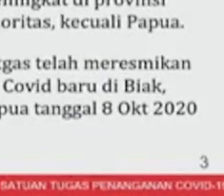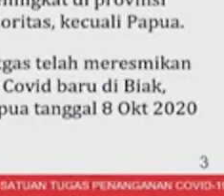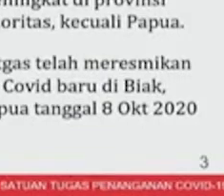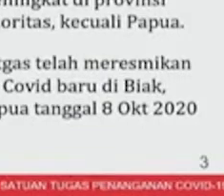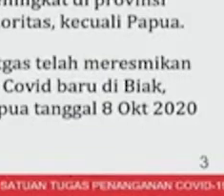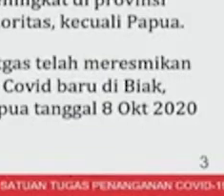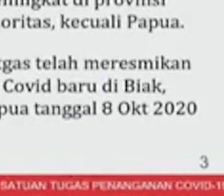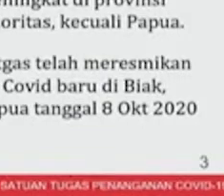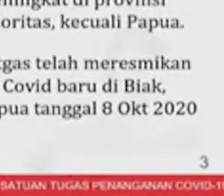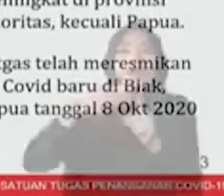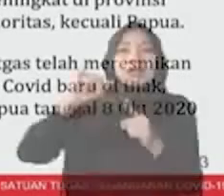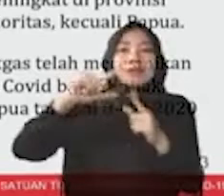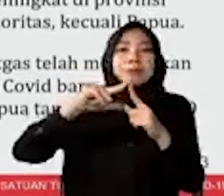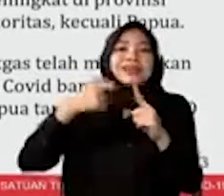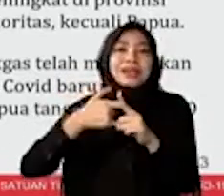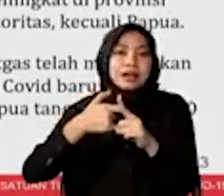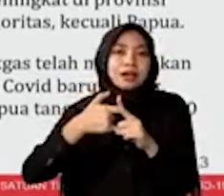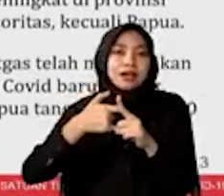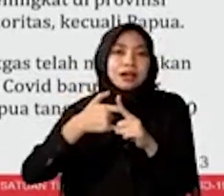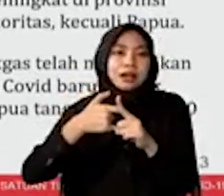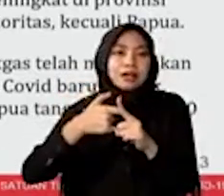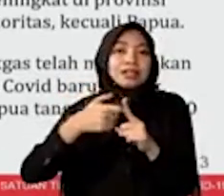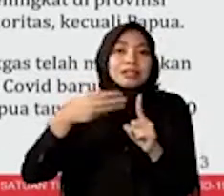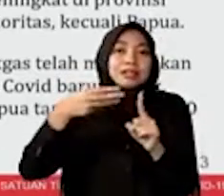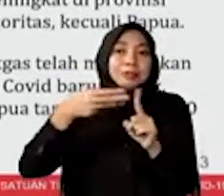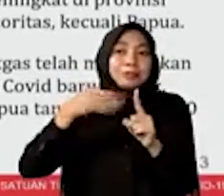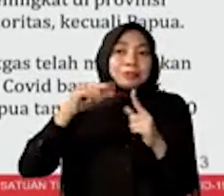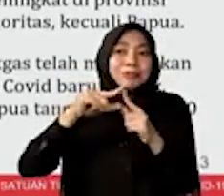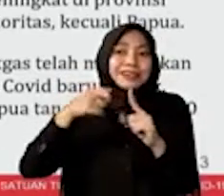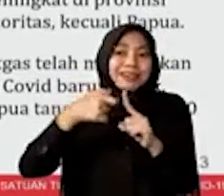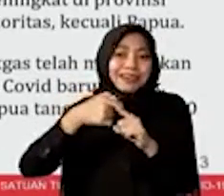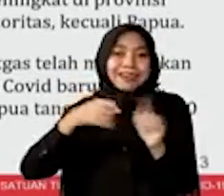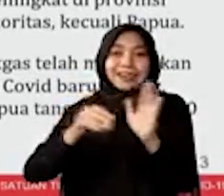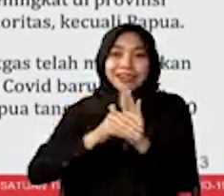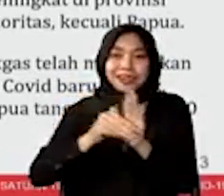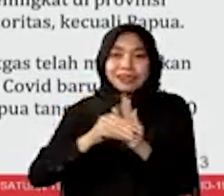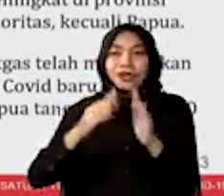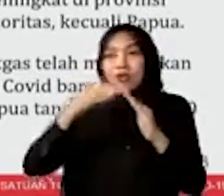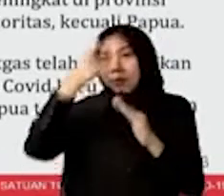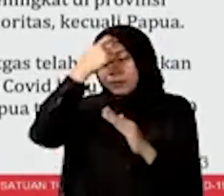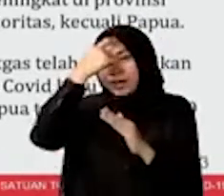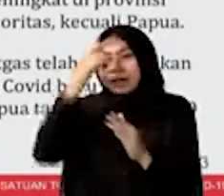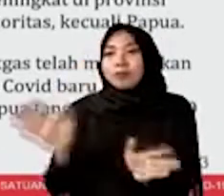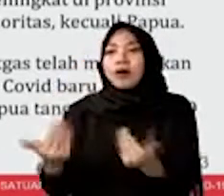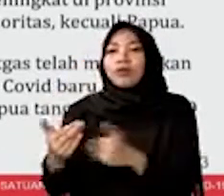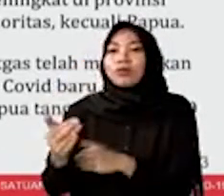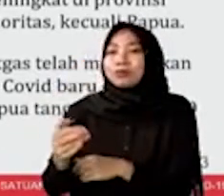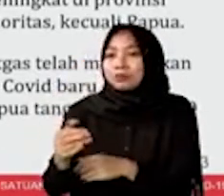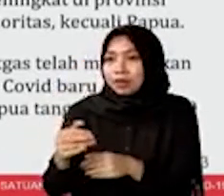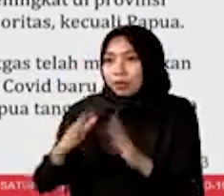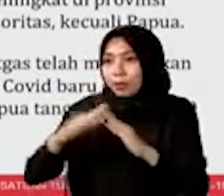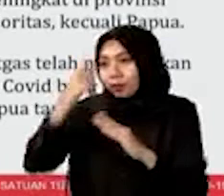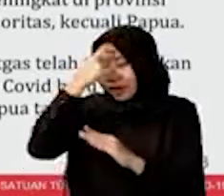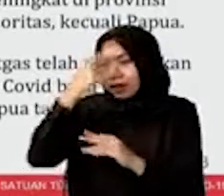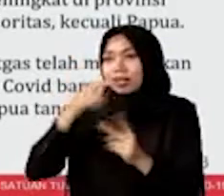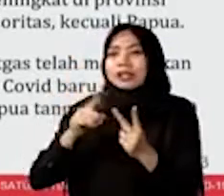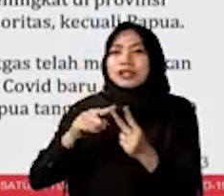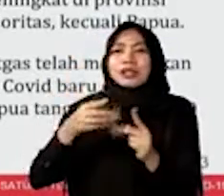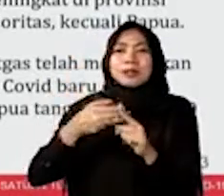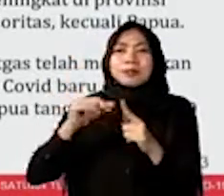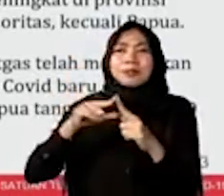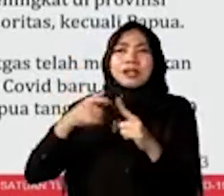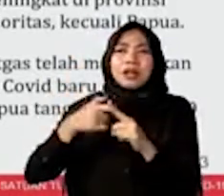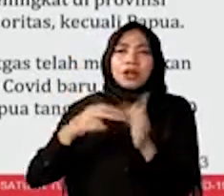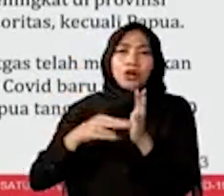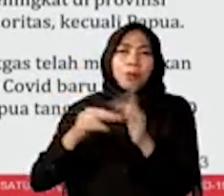Biak dan Diharapkan seluruh ee masyarakat yang ada di Kepulauan Yapen waropen dan juga bak nunfor nantinya